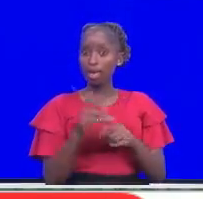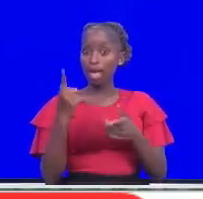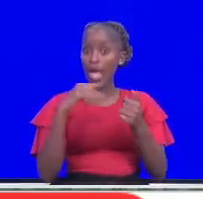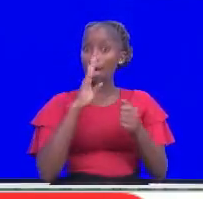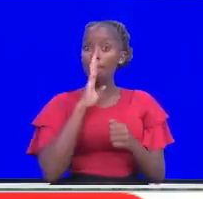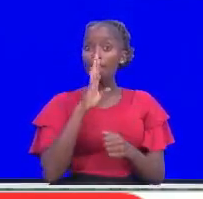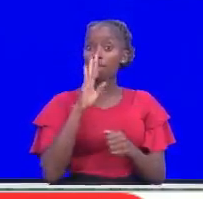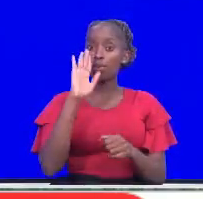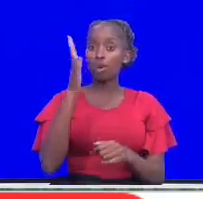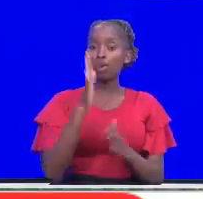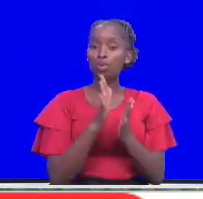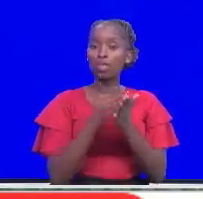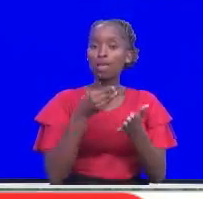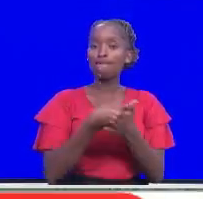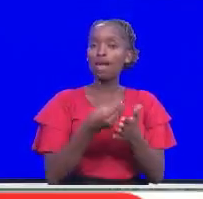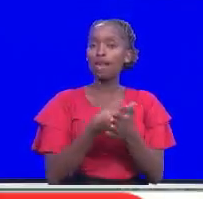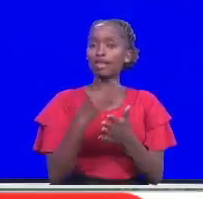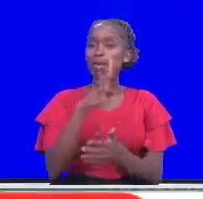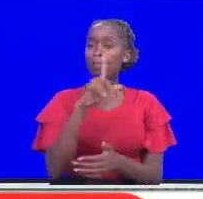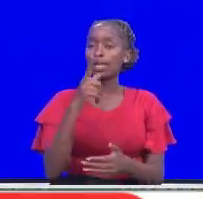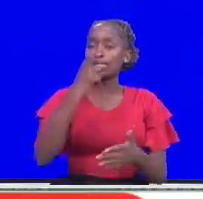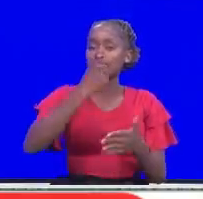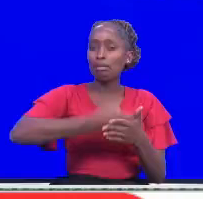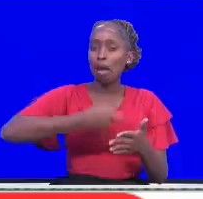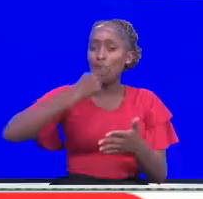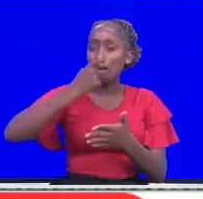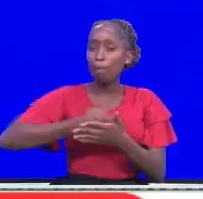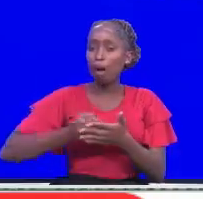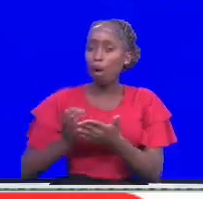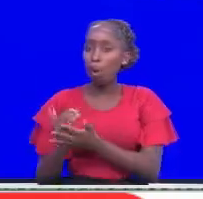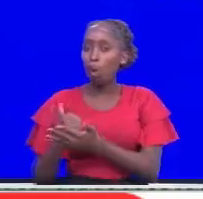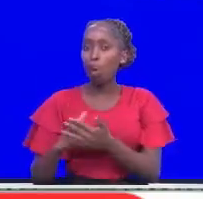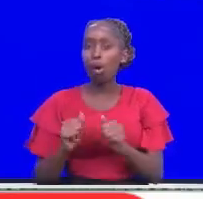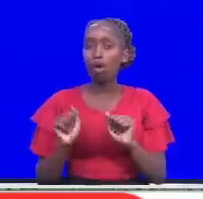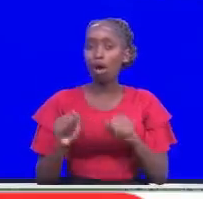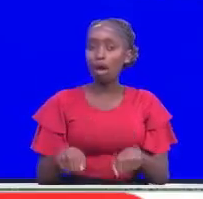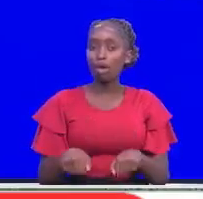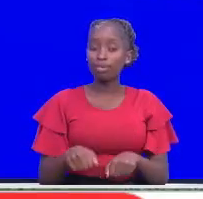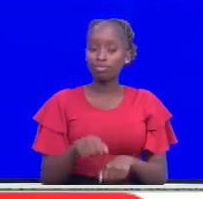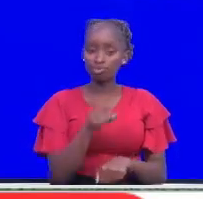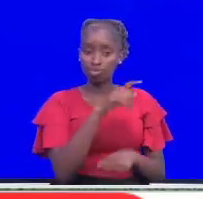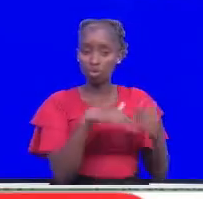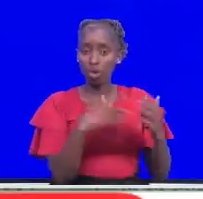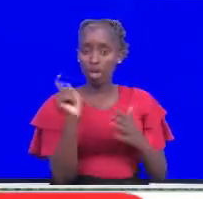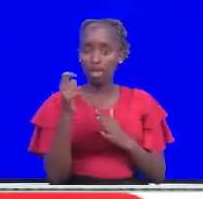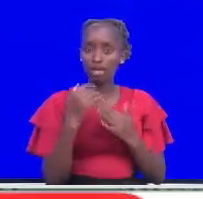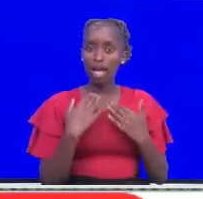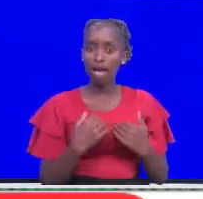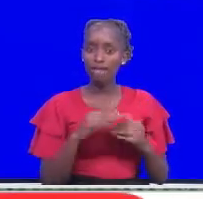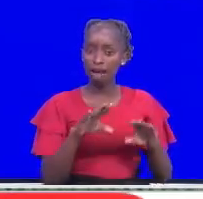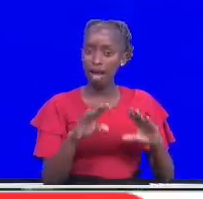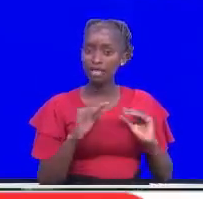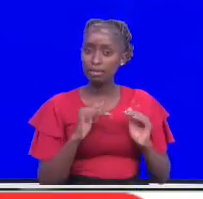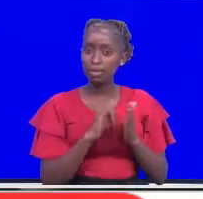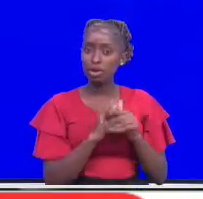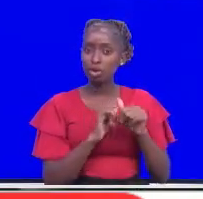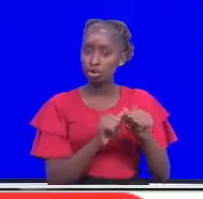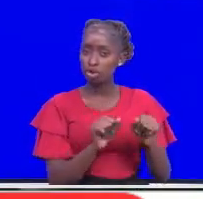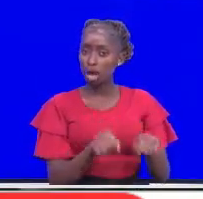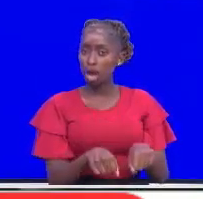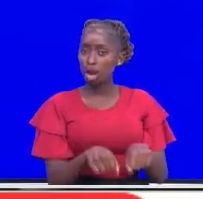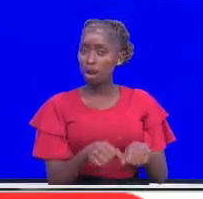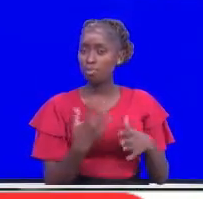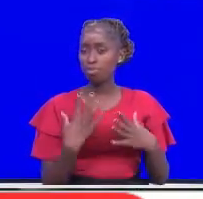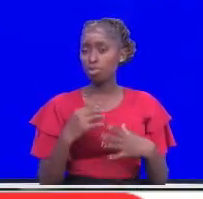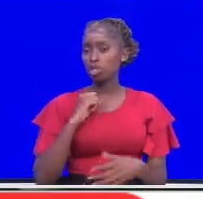bill. Anakuja kutukata ushuru. Nyinyi wananchi mnao sema tena tuongeze ushuru nchini. But mambo mengine